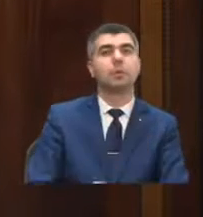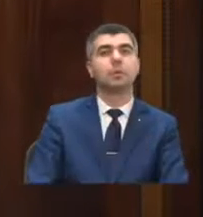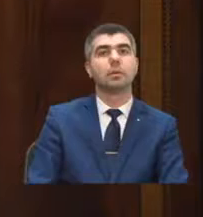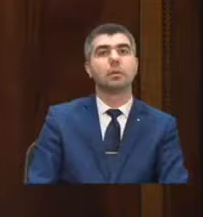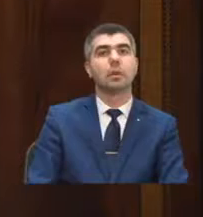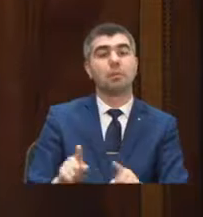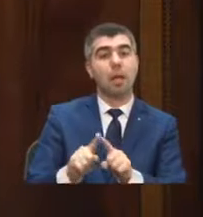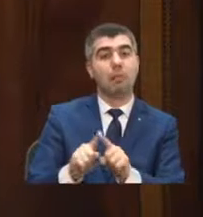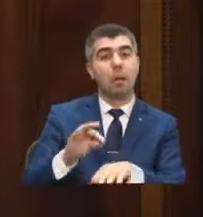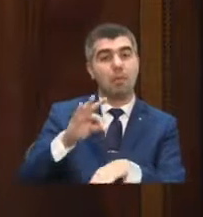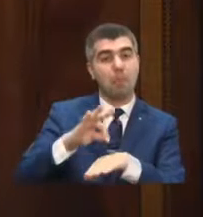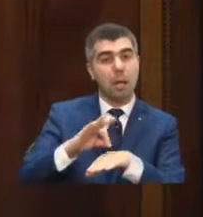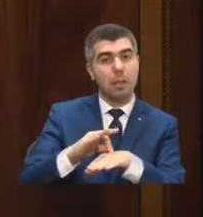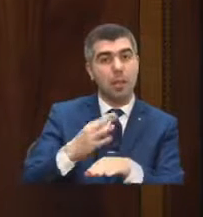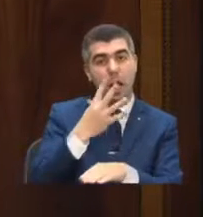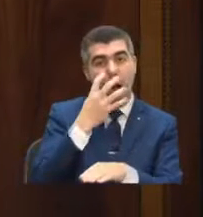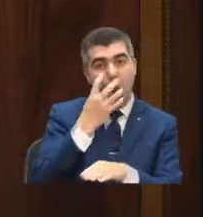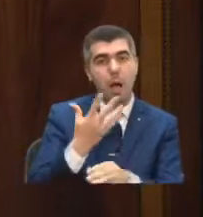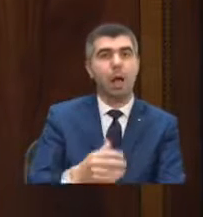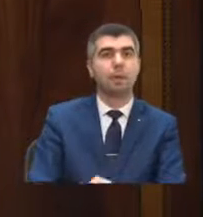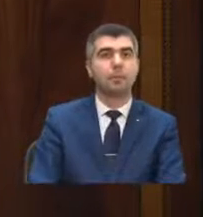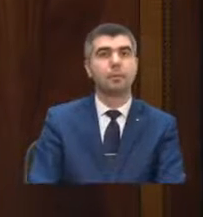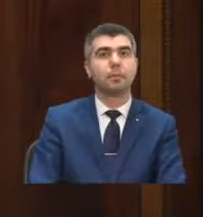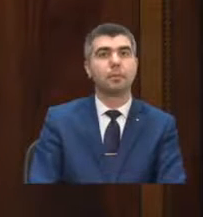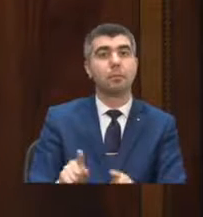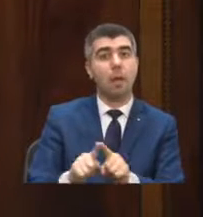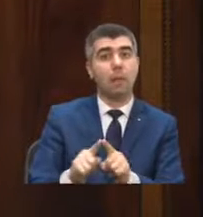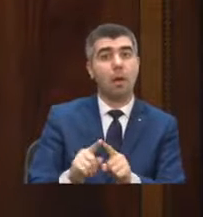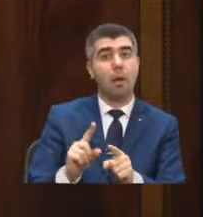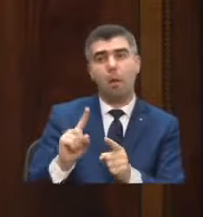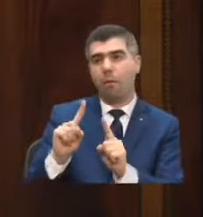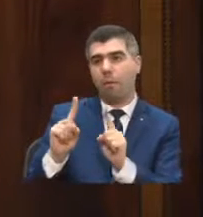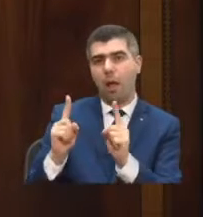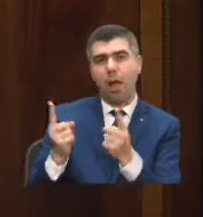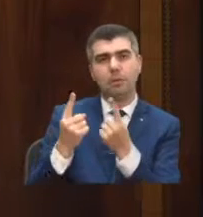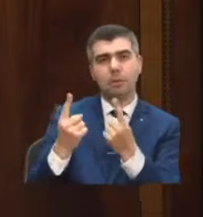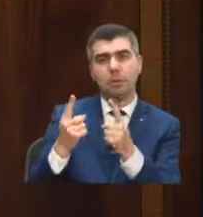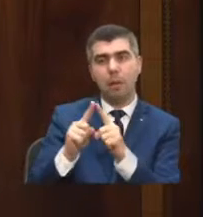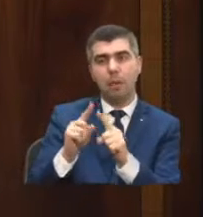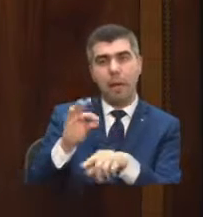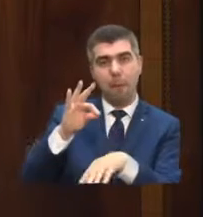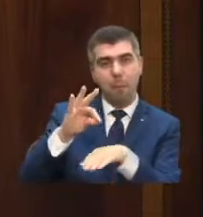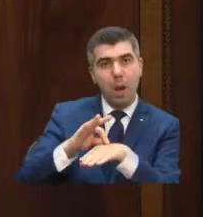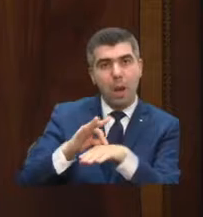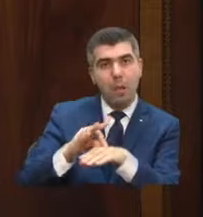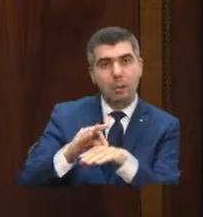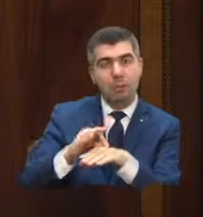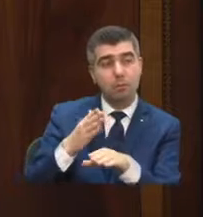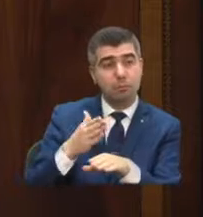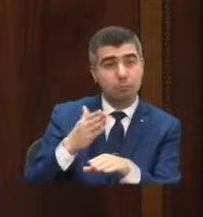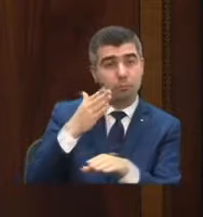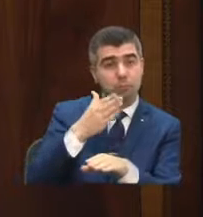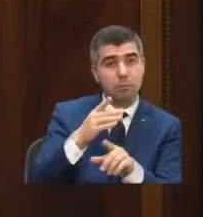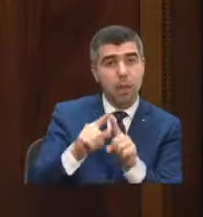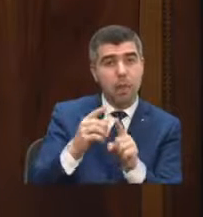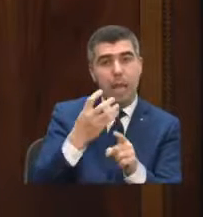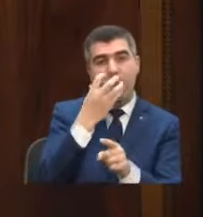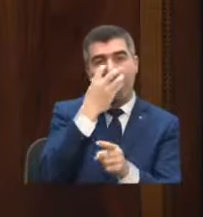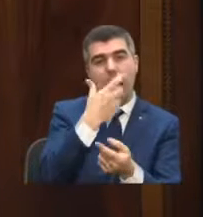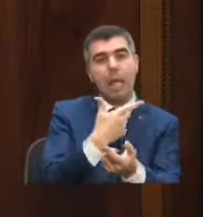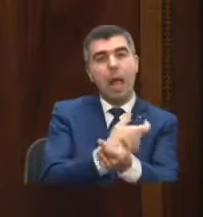ديال الالتهاب الرئوي، اي حاله استشفائيه واللي فيها يعني خطورة أقسام الإنعاش وهي